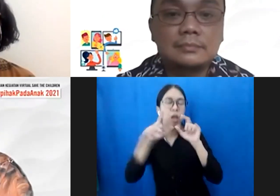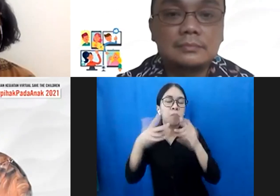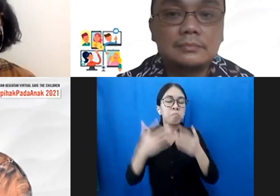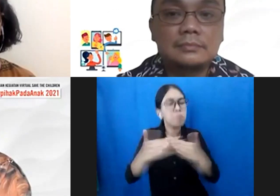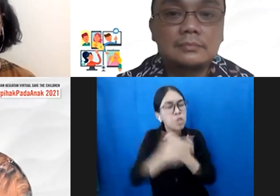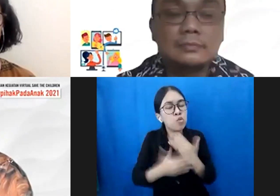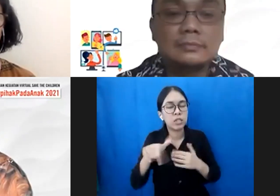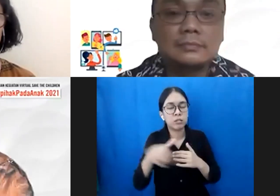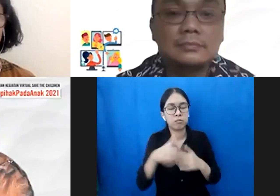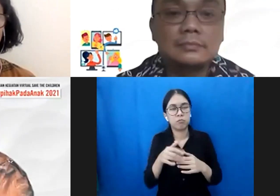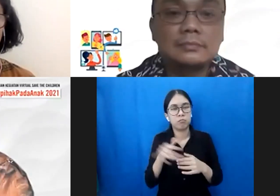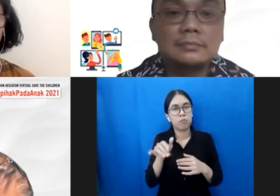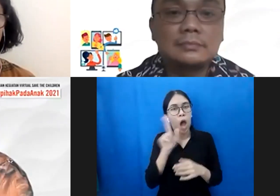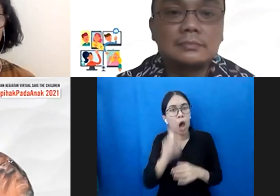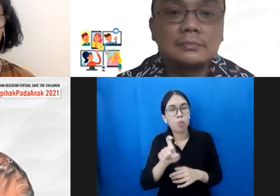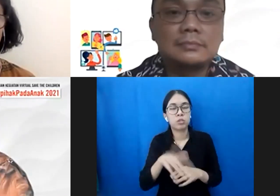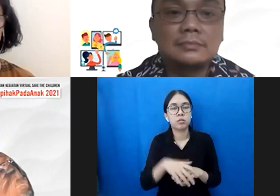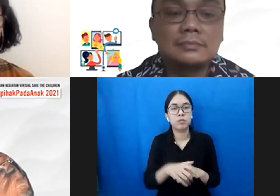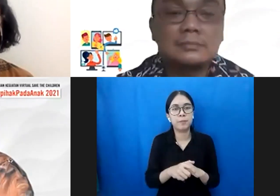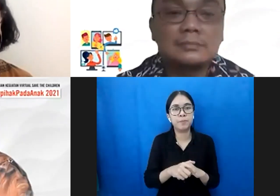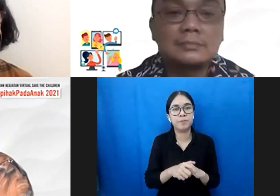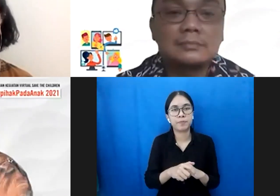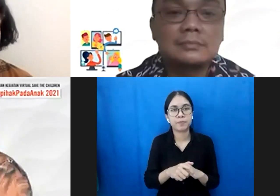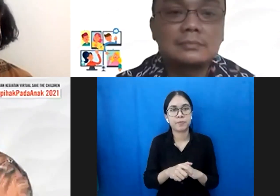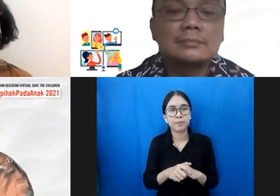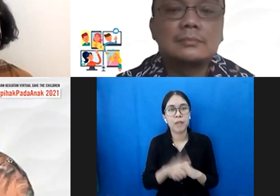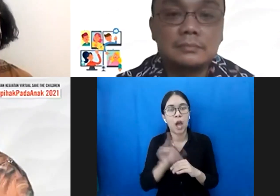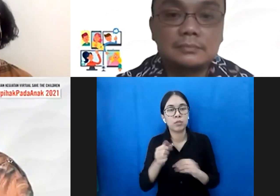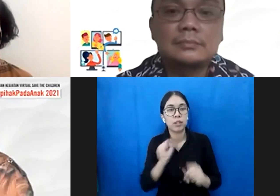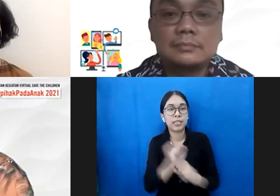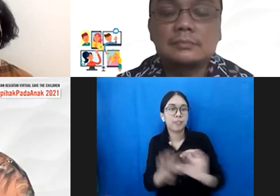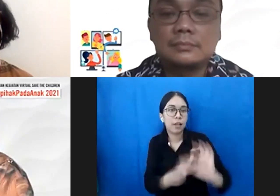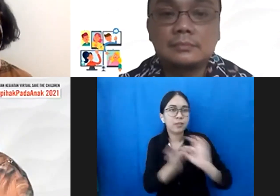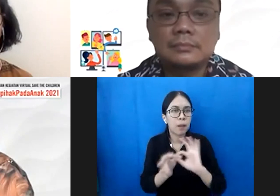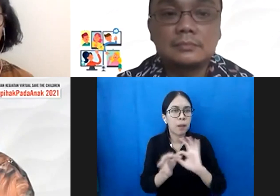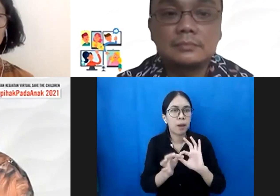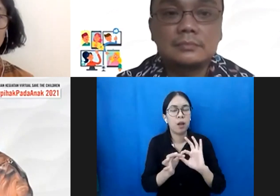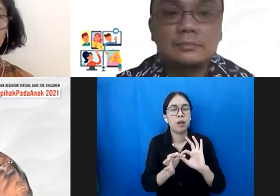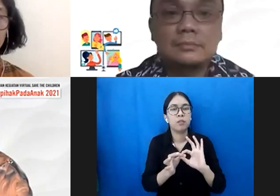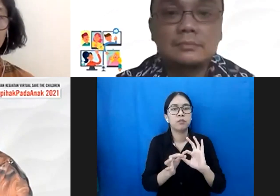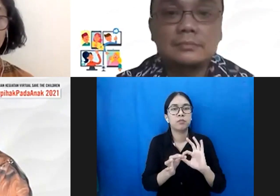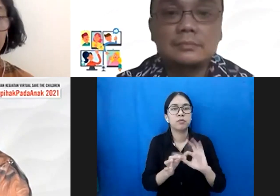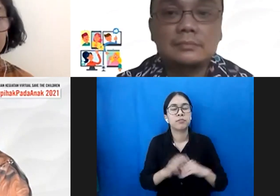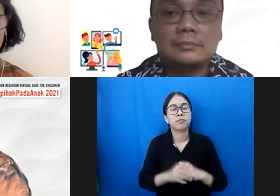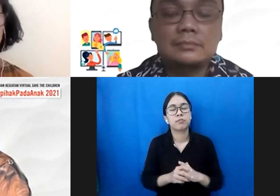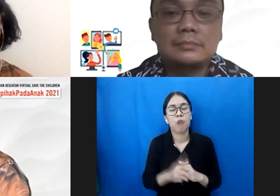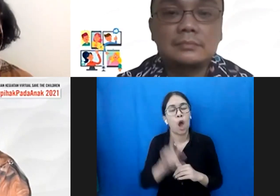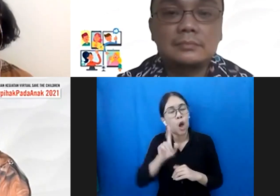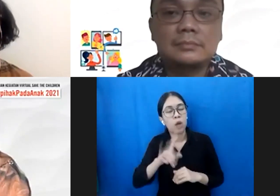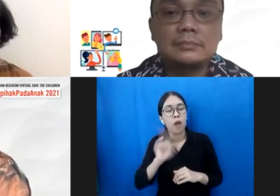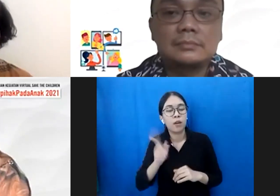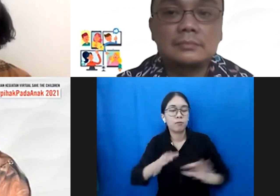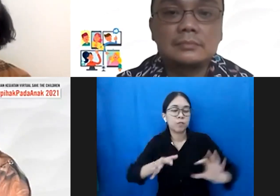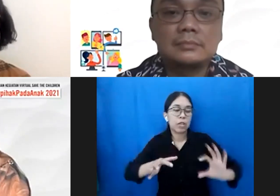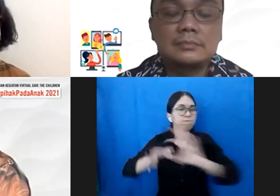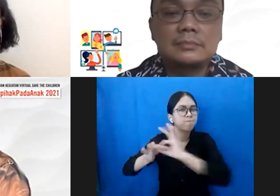perlu sebuah kerjasama gitu ya, lintas sektor, kemudian terintegrasi dan